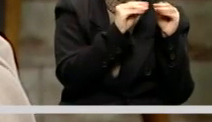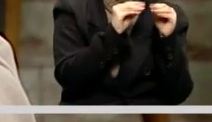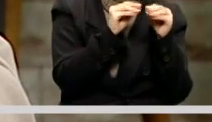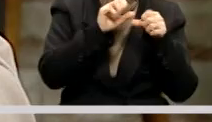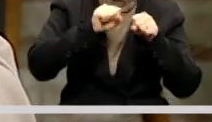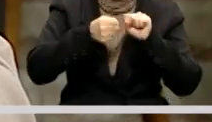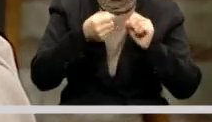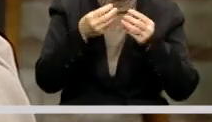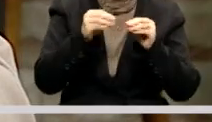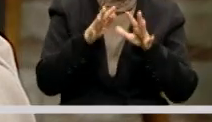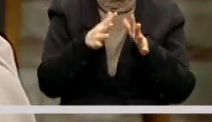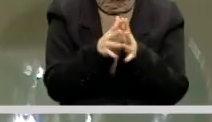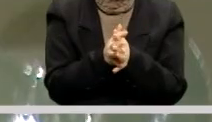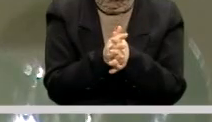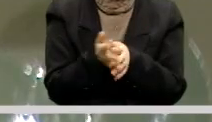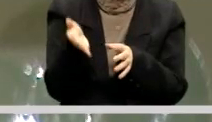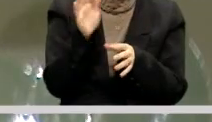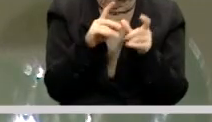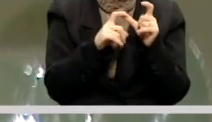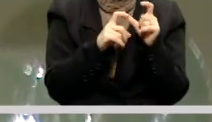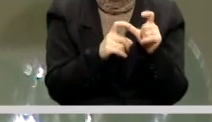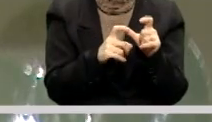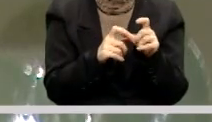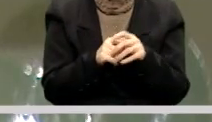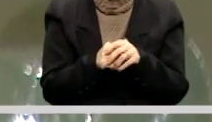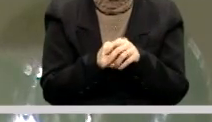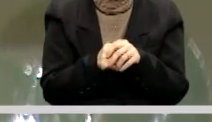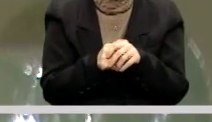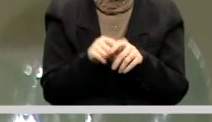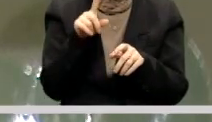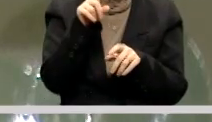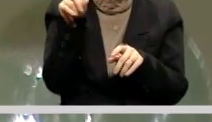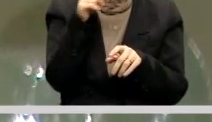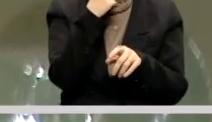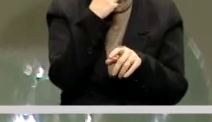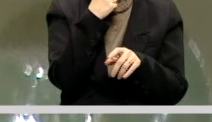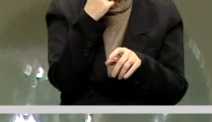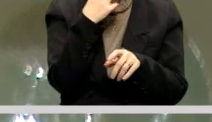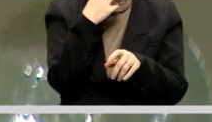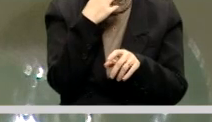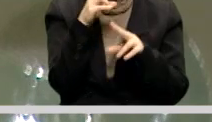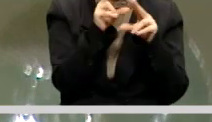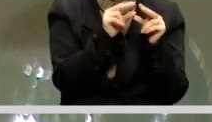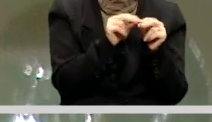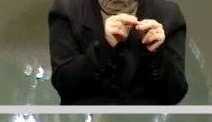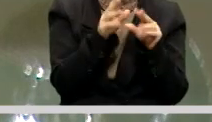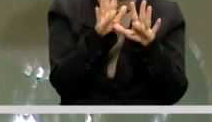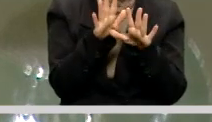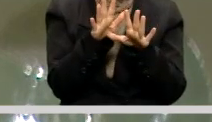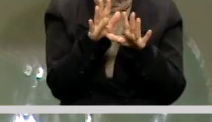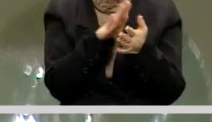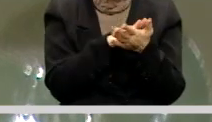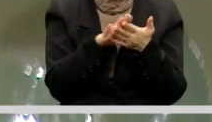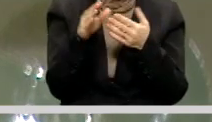de. Hocam bir diğer sorumu son soru olarak yönelteyim. 10 yaşında kızım uykusunu alamadığında ve düzenli bir şeyler yemediğinde stres